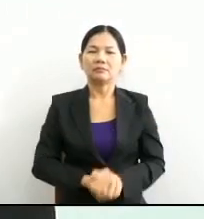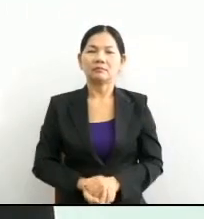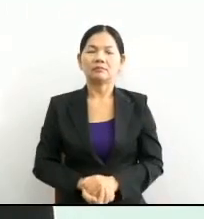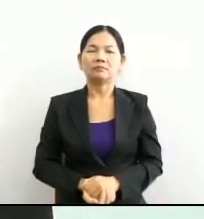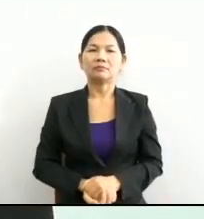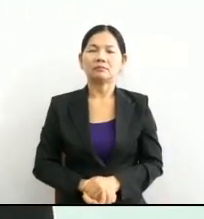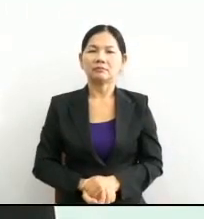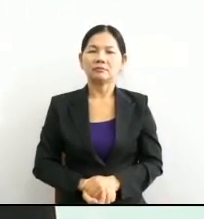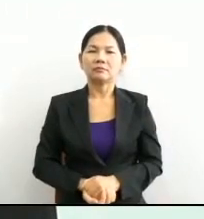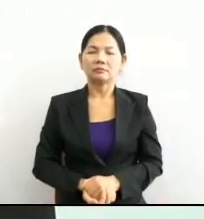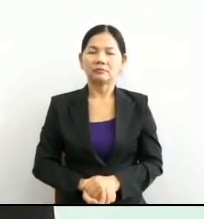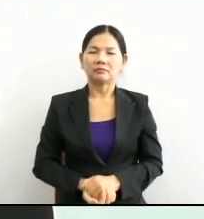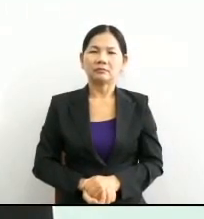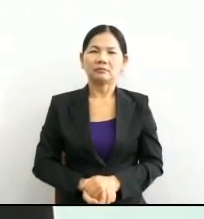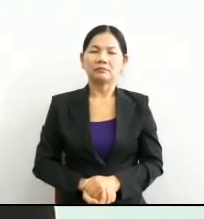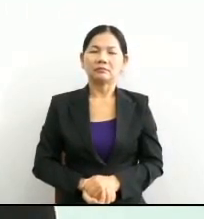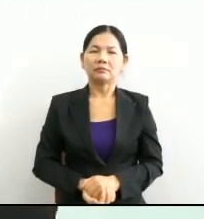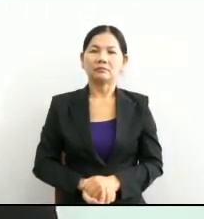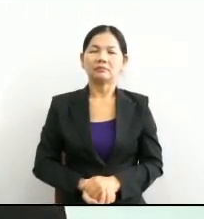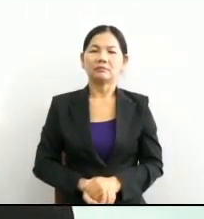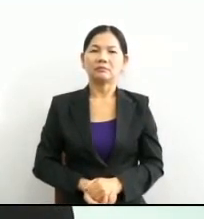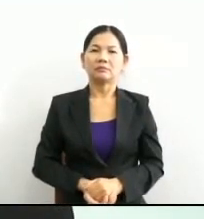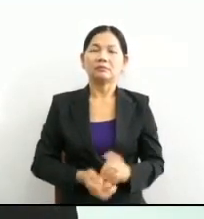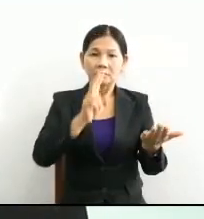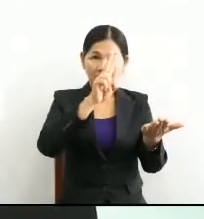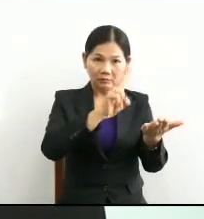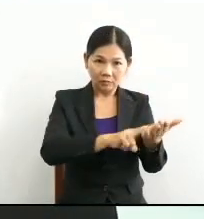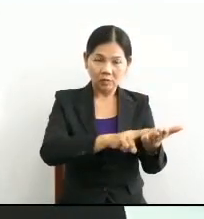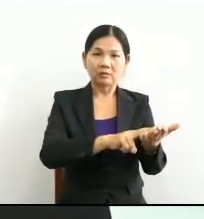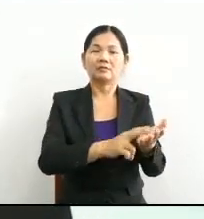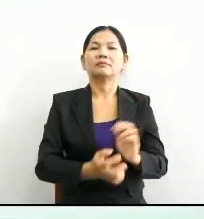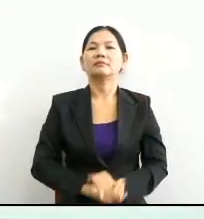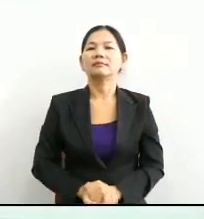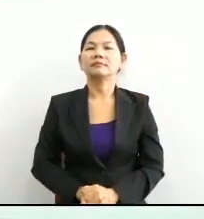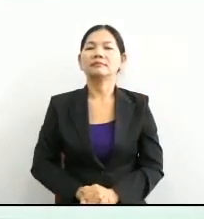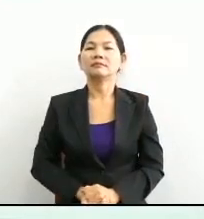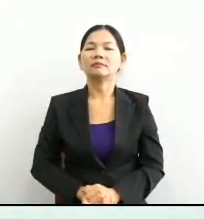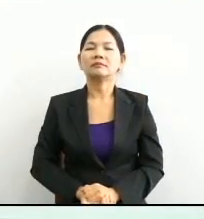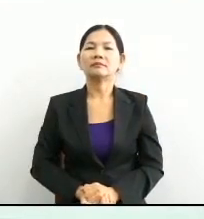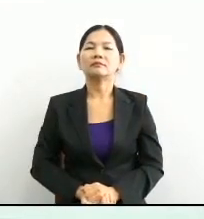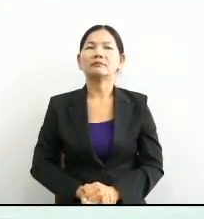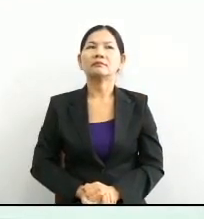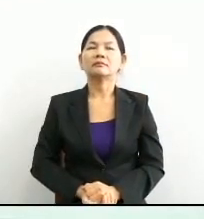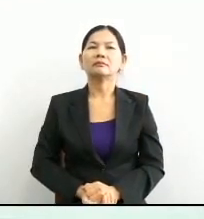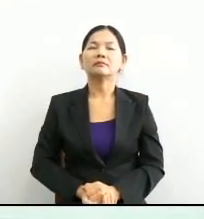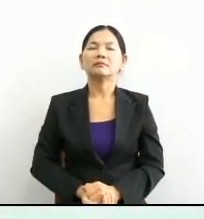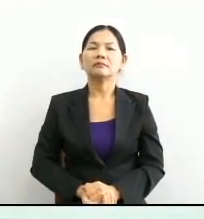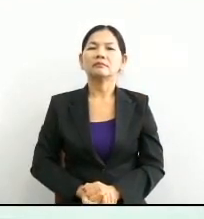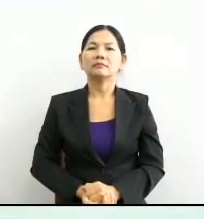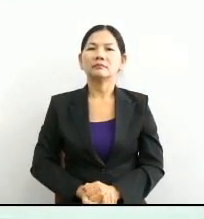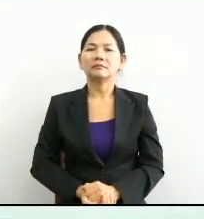nè tục vậy ờ cái con chừng lầm xin cảm tốt